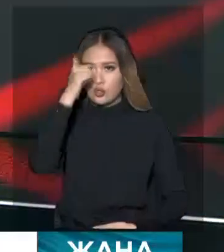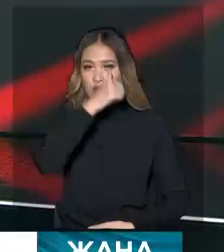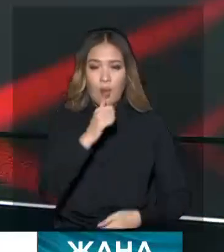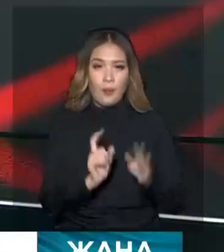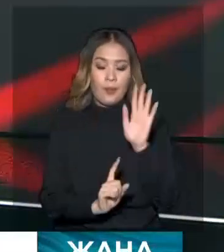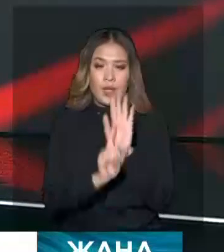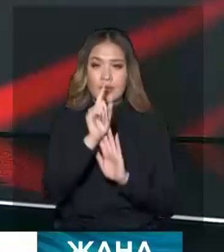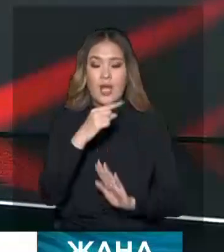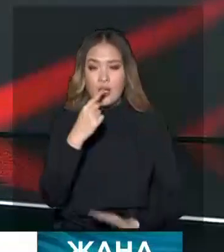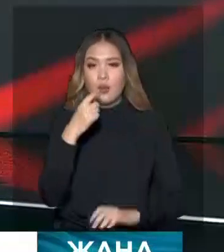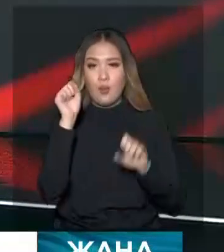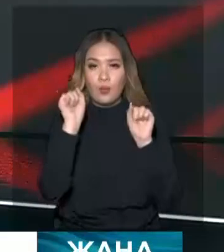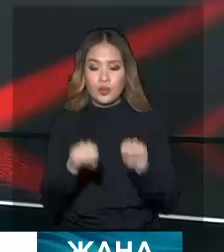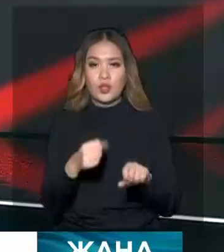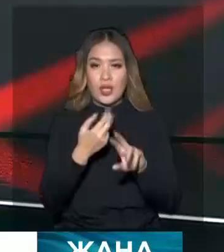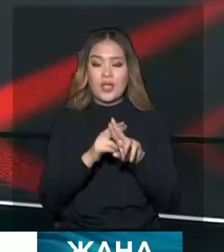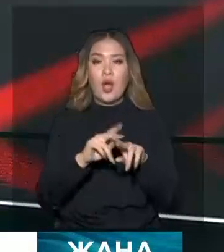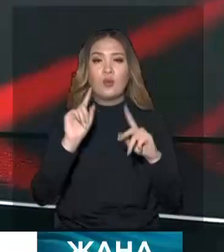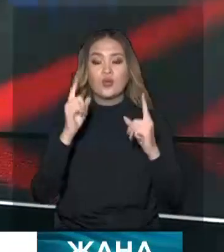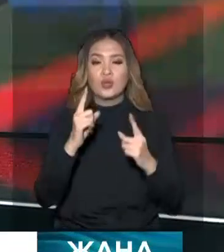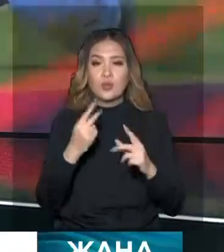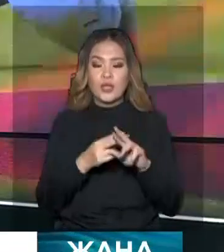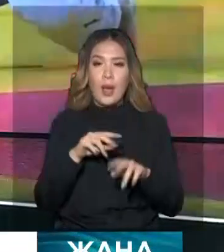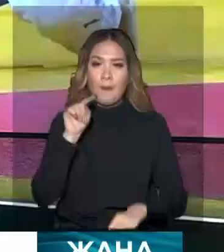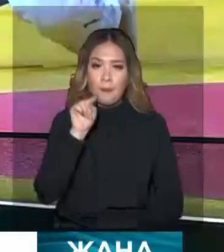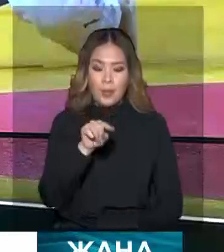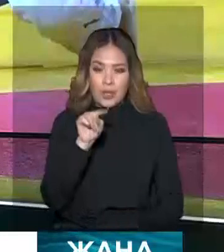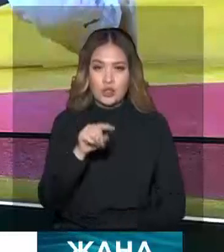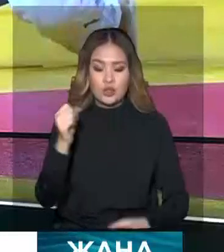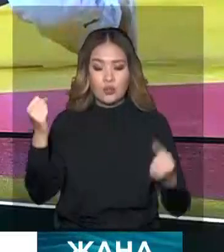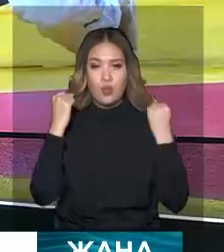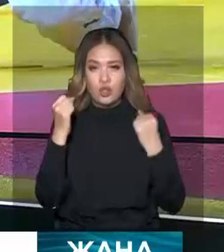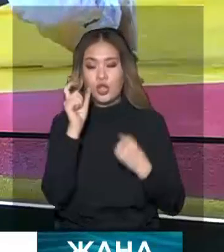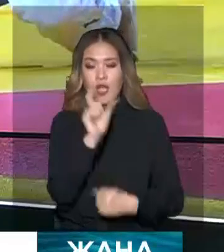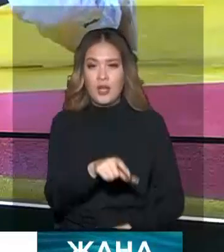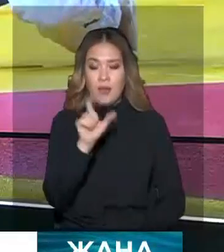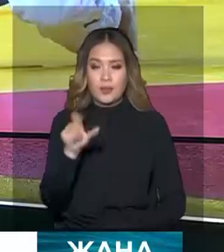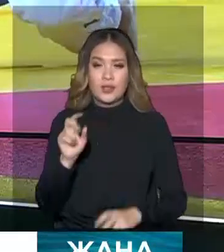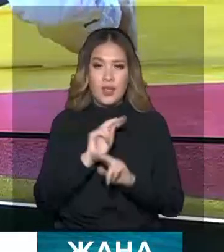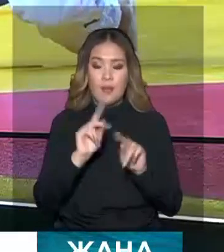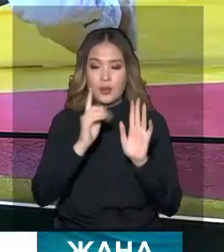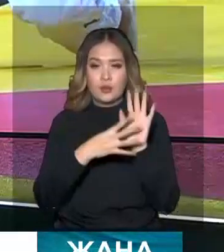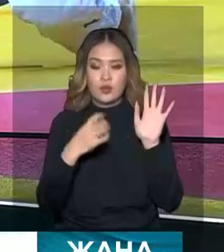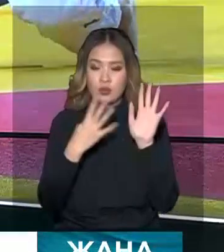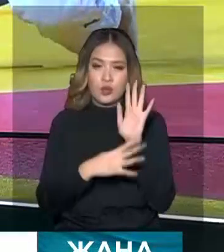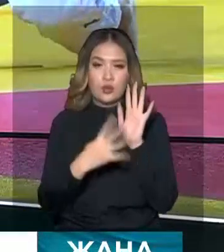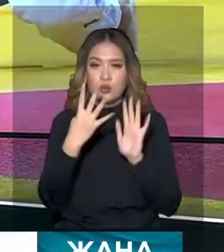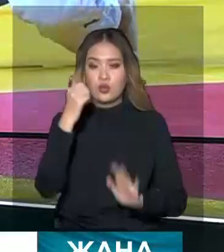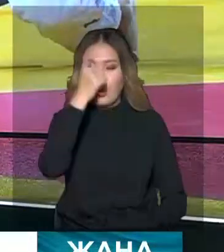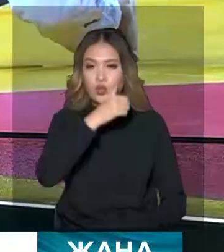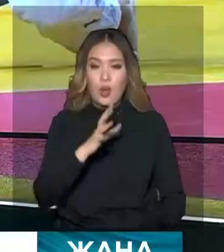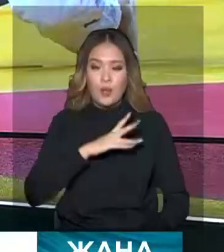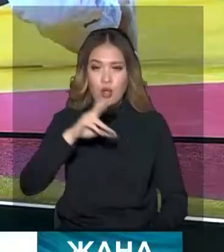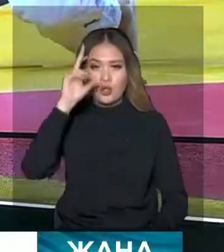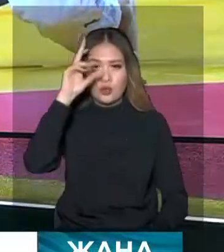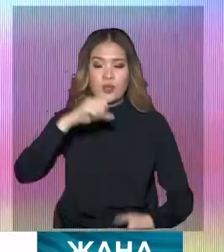жұмыстар атқардық десек болады. Неге десеңіздер, осы 1000 спортшы нұсқаушы бізде 1994 жылы осы үкімет